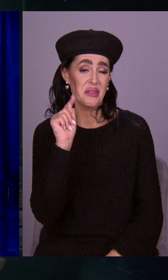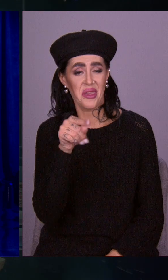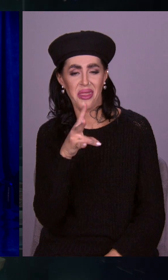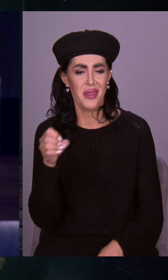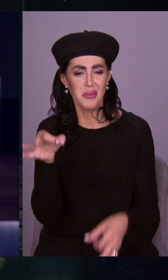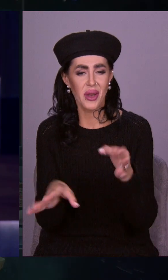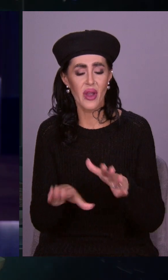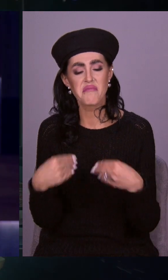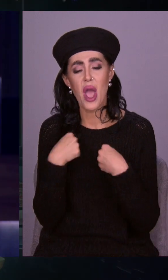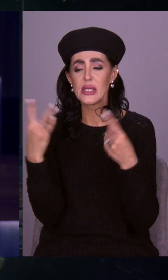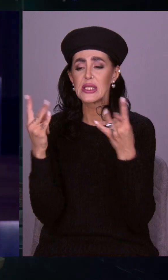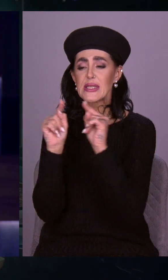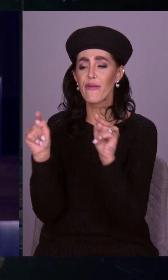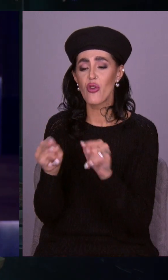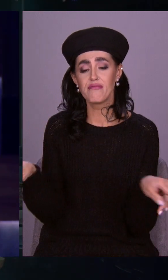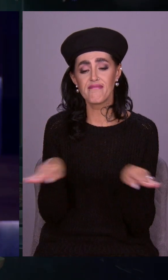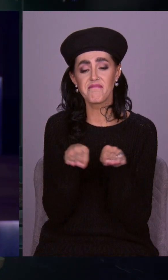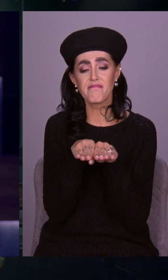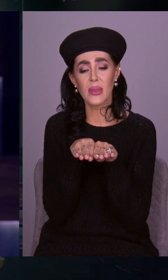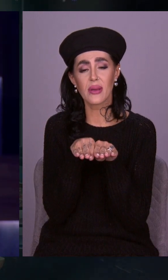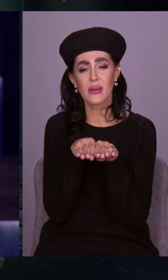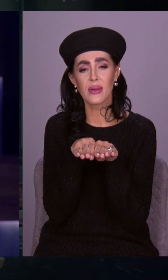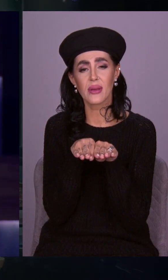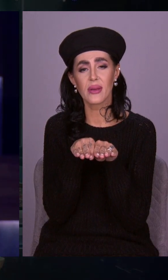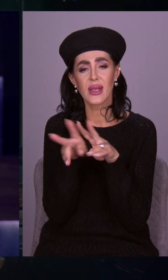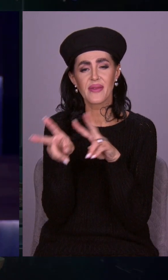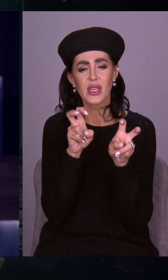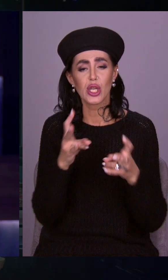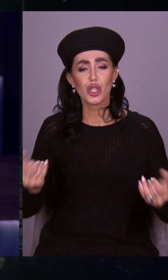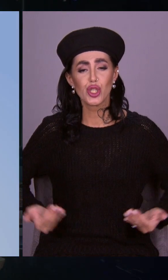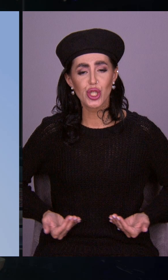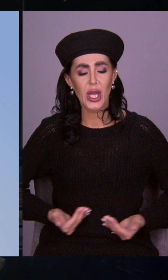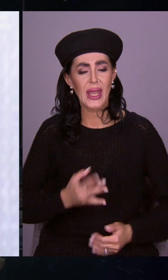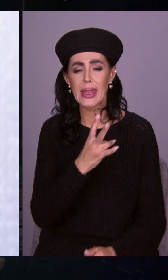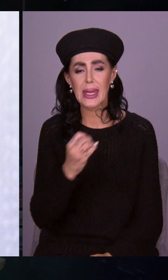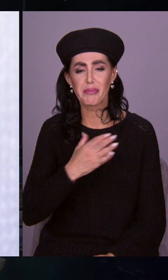іншими зірками. Тому пропонуємо тобі рубрику «Життя неприємних людей».